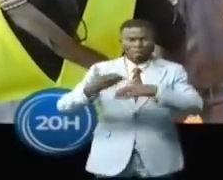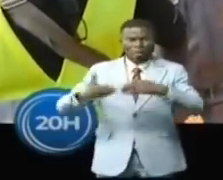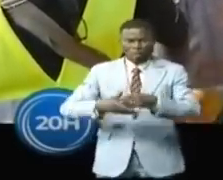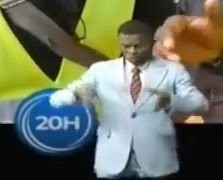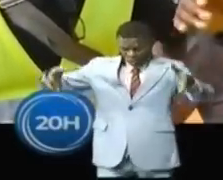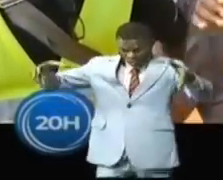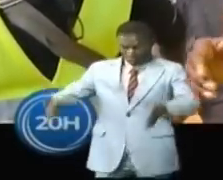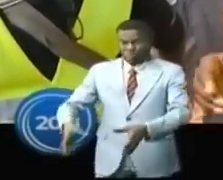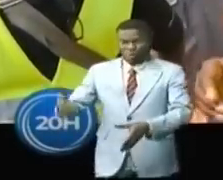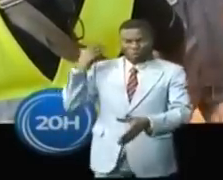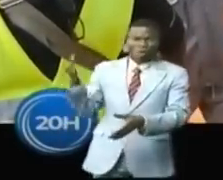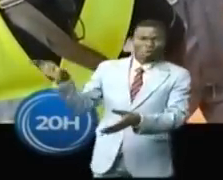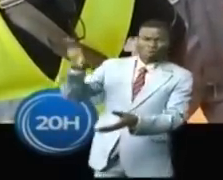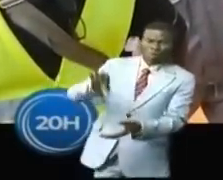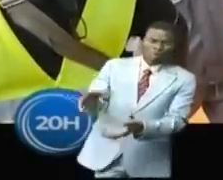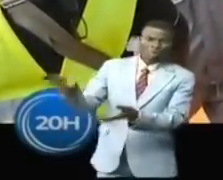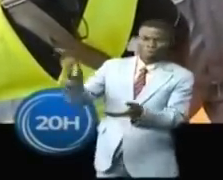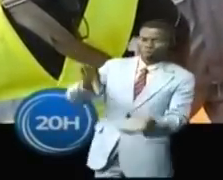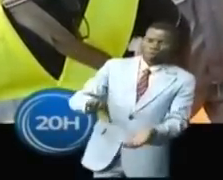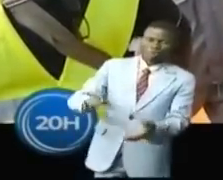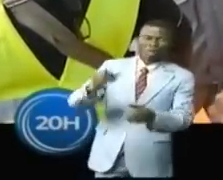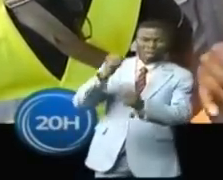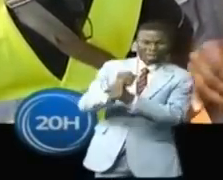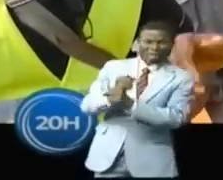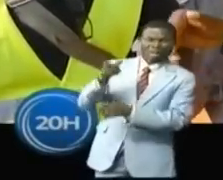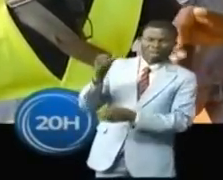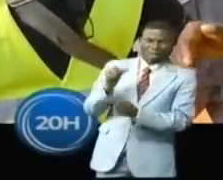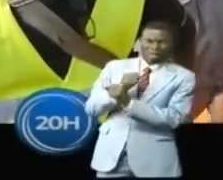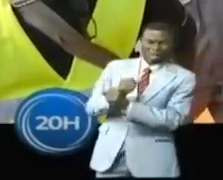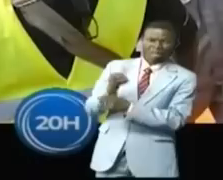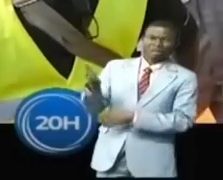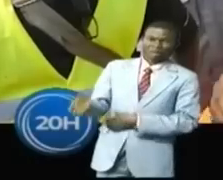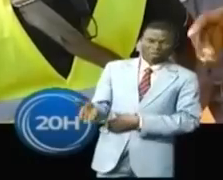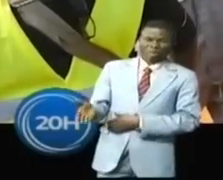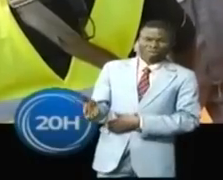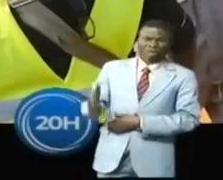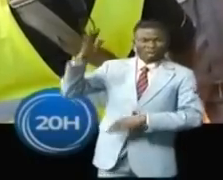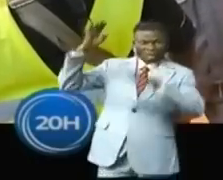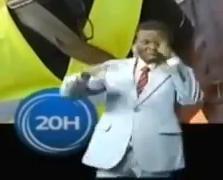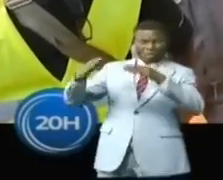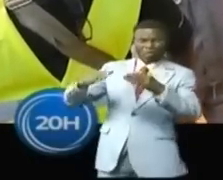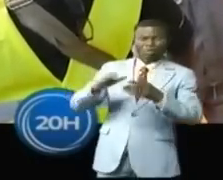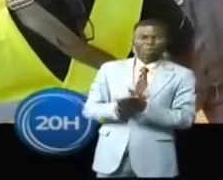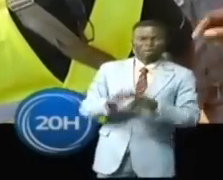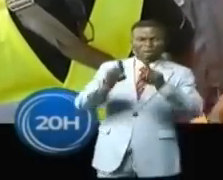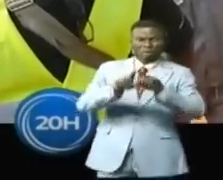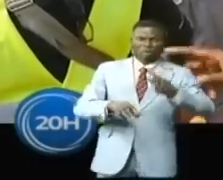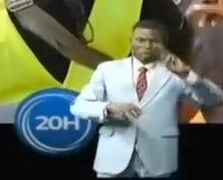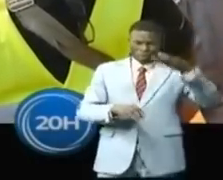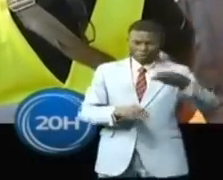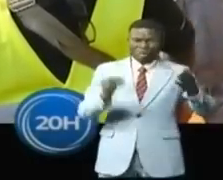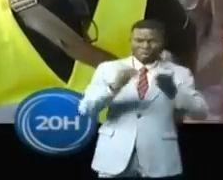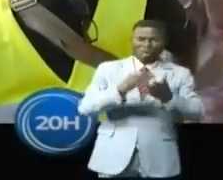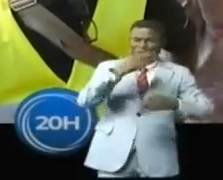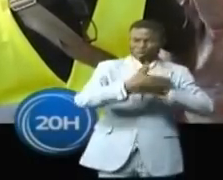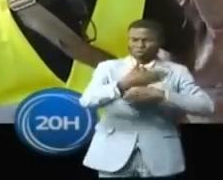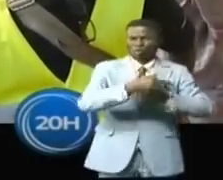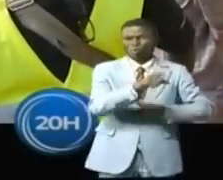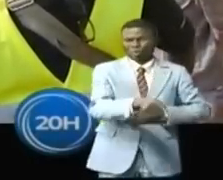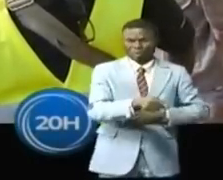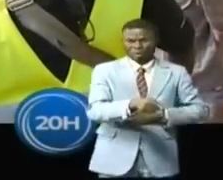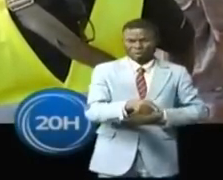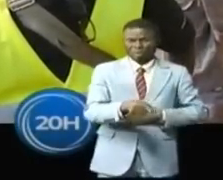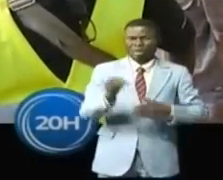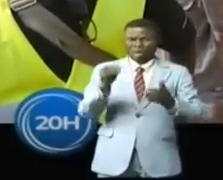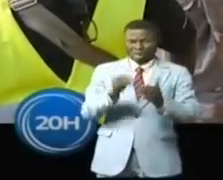digues pour essayer de stabiliser aussi les eaux de pluie. Il y aura un troisième qui sera à côté. On est en